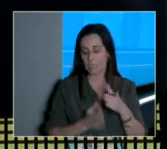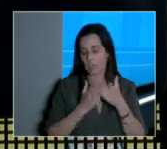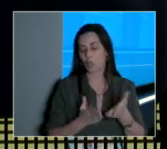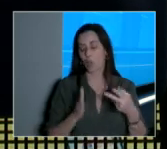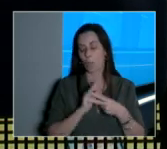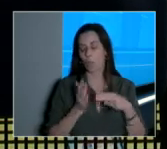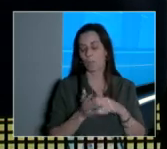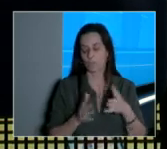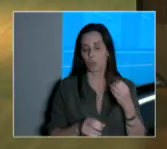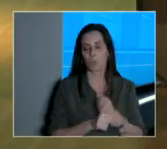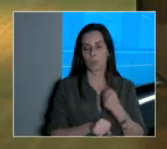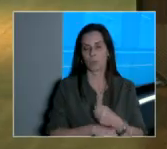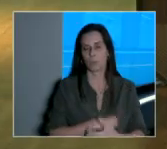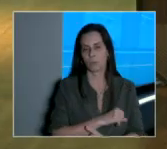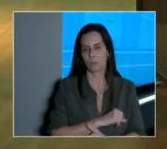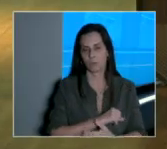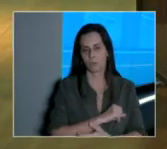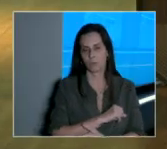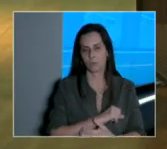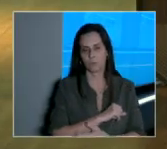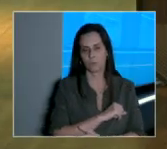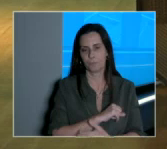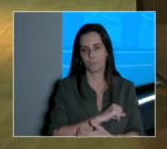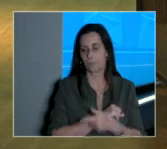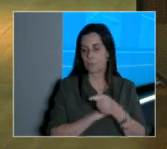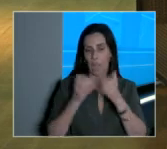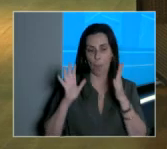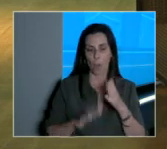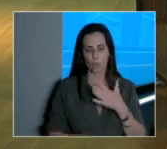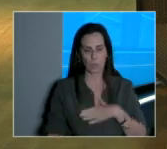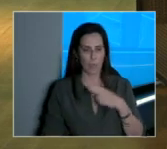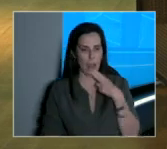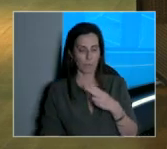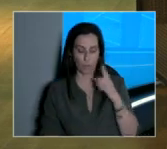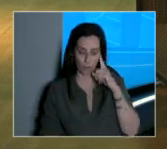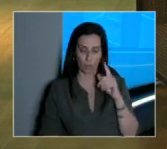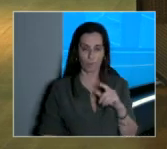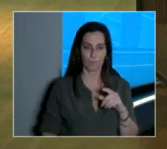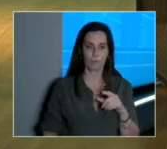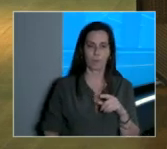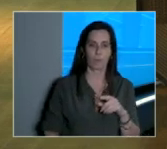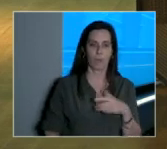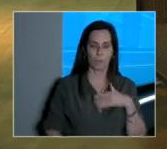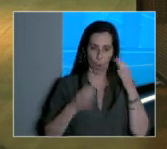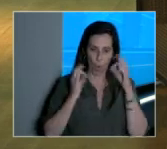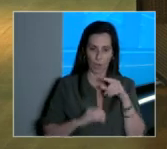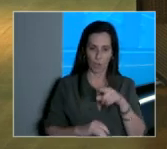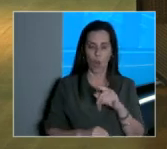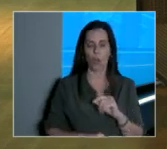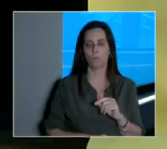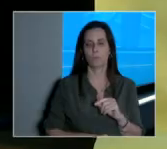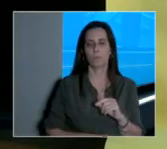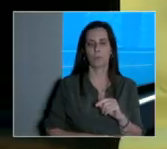להם פוליטית, זה מה שהם עושים. טוב. אני רוצה, זה חמור מאוד. אני רוצה להתייחס. אני חושב שקודם כל, רם, אני מאוד מעריך את רם על העקביות